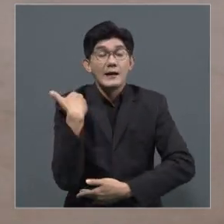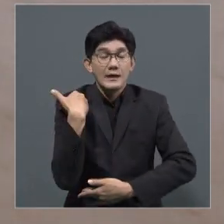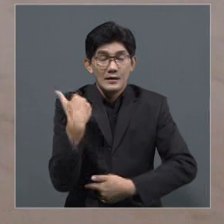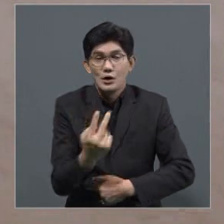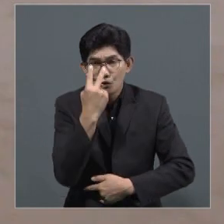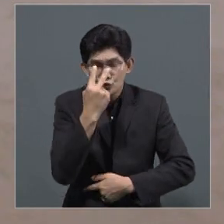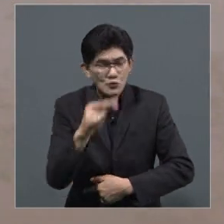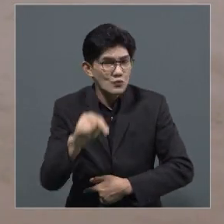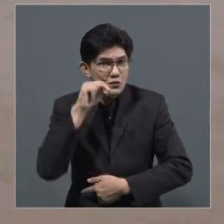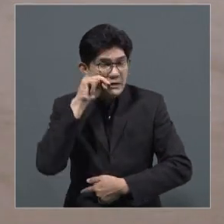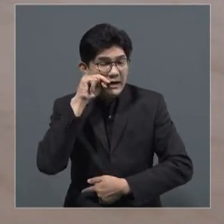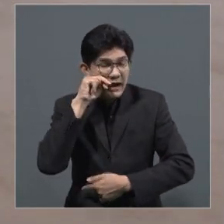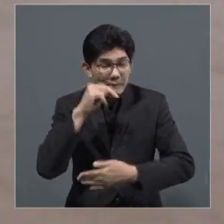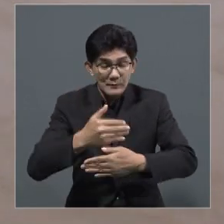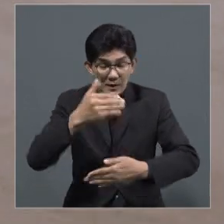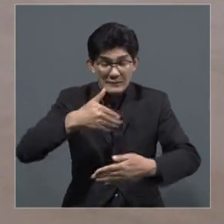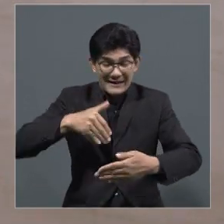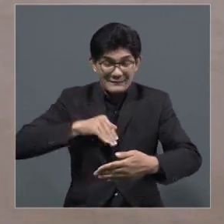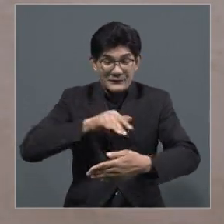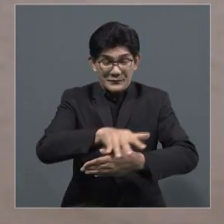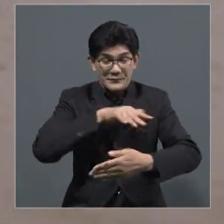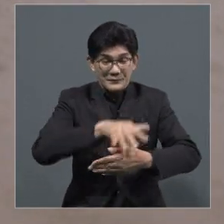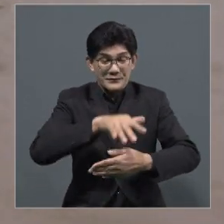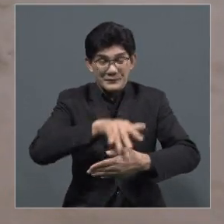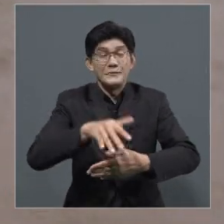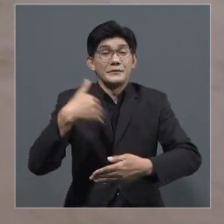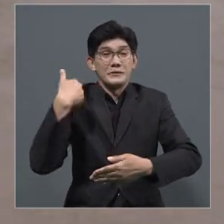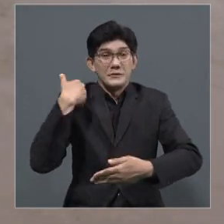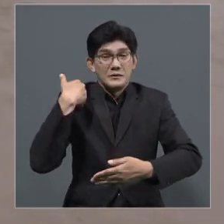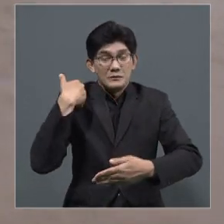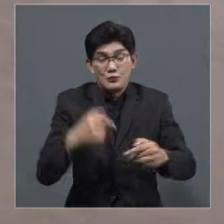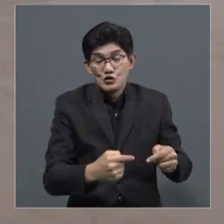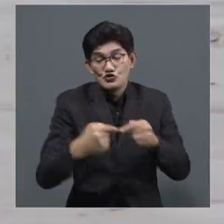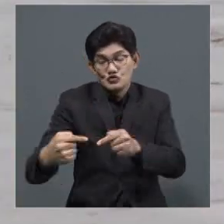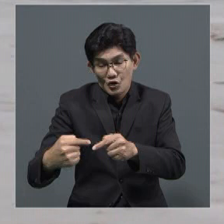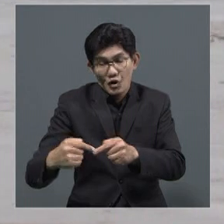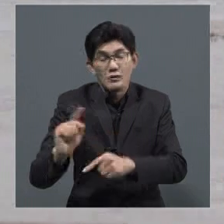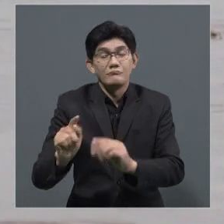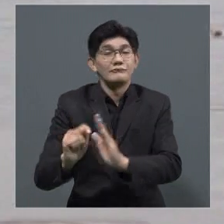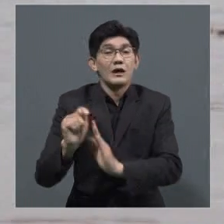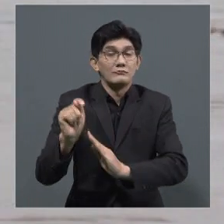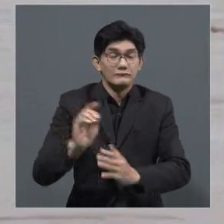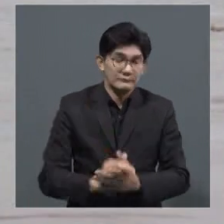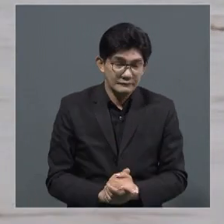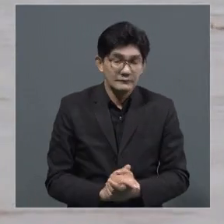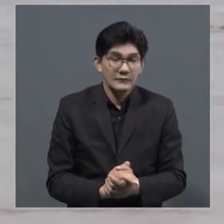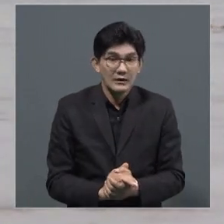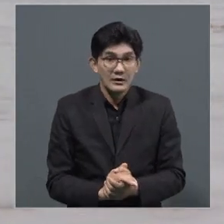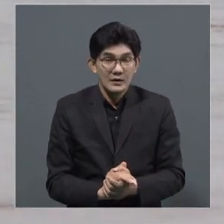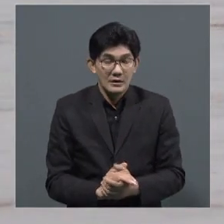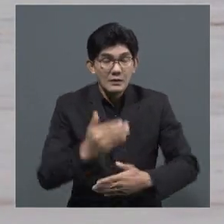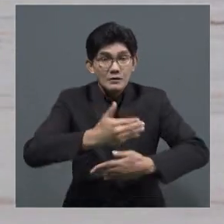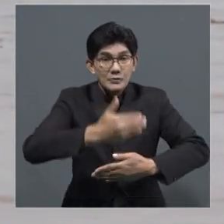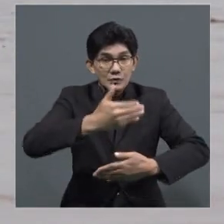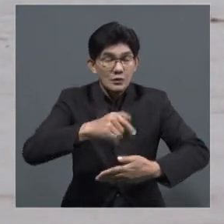มวนน้ำจากด้านเหนือของประตูระบายน้ำลงสู่ท้ายเขื่อนแล้วผลักดันไปยังเขื่อนภูมิพลที่จังหวัดตากนะครับซึ่งประตูระบายน้ำ